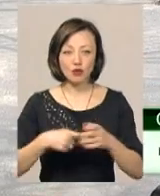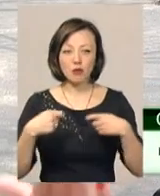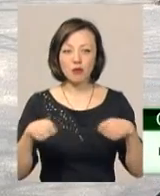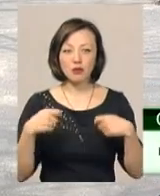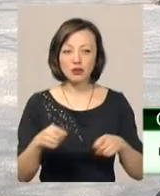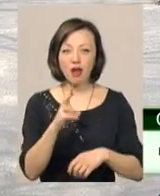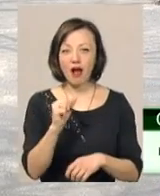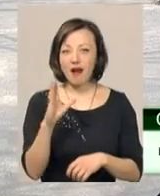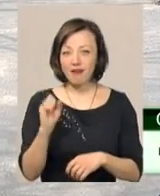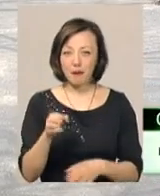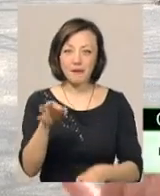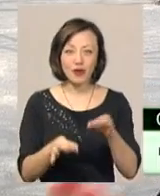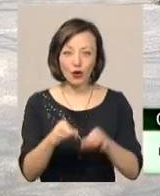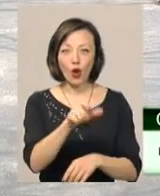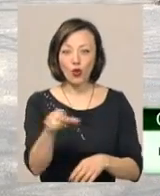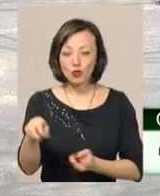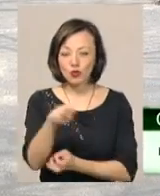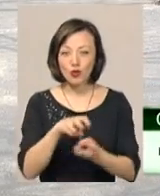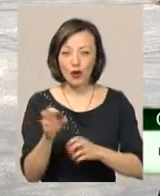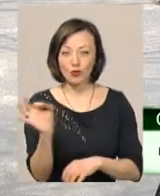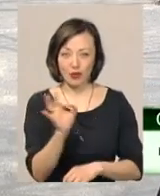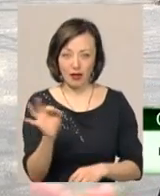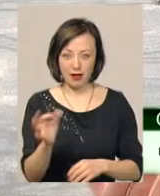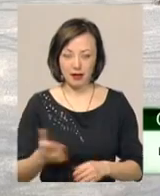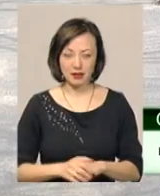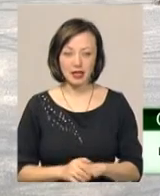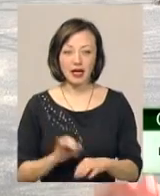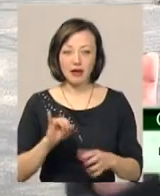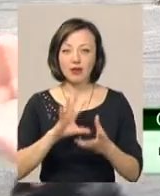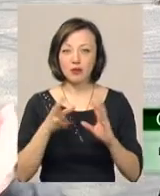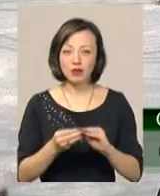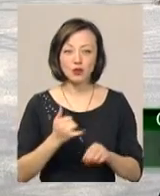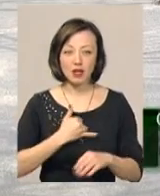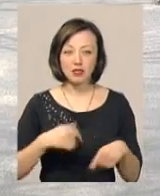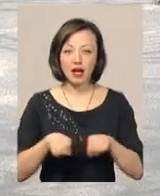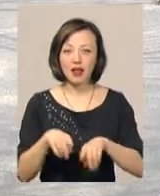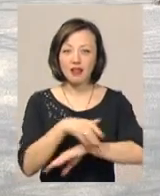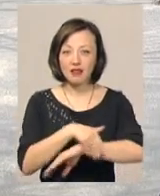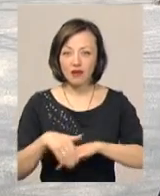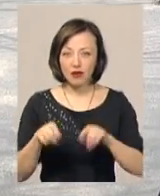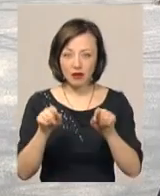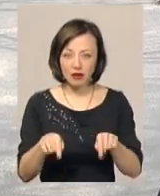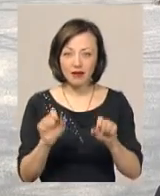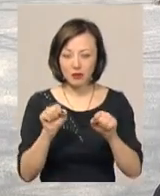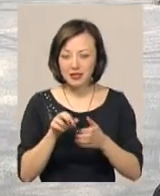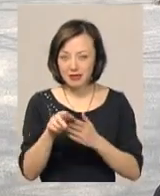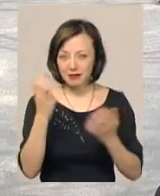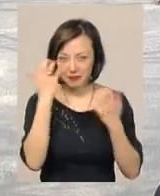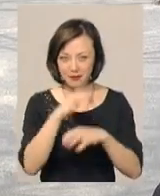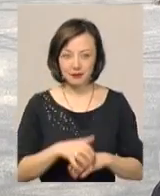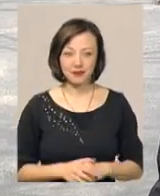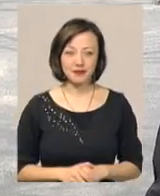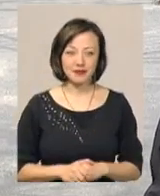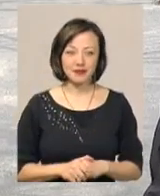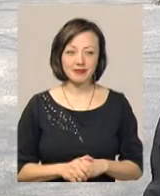цілком фізіологічно, природньо, що люди потім шукають туалет. Ну і, в принципі, в нас тут такий дворик, який це вполне допускає,